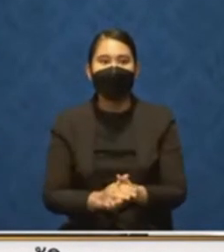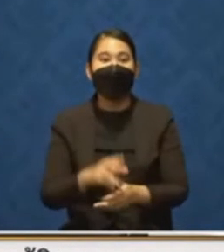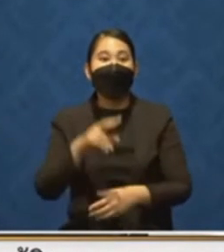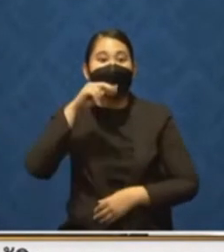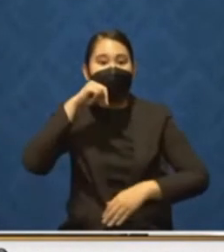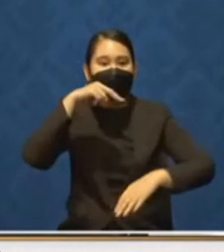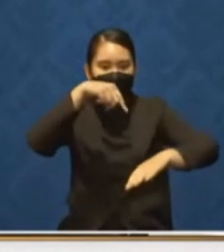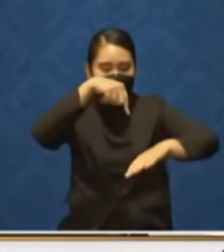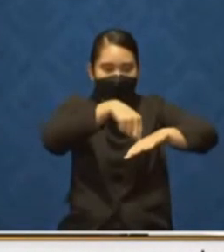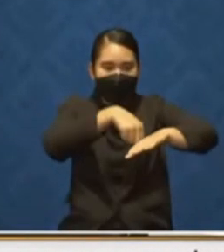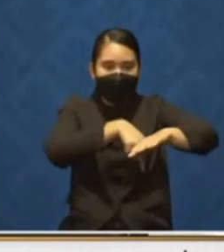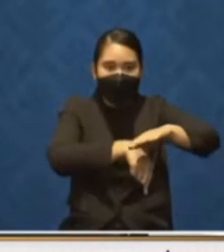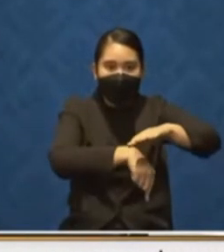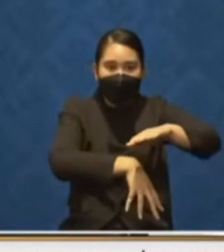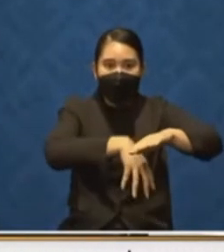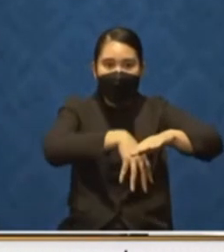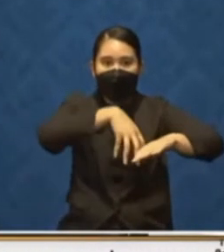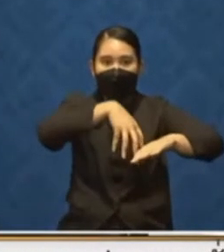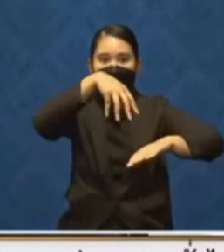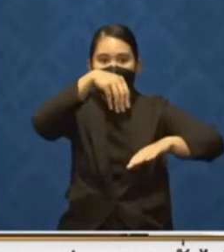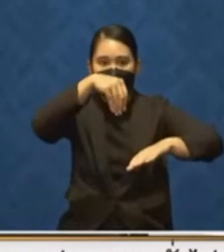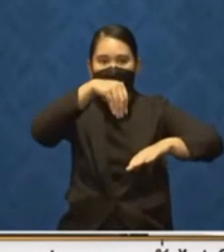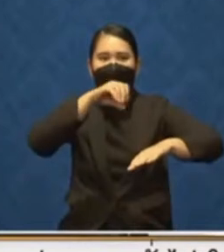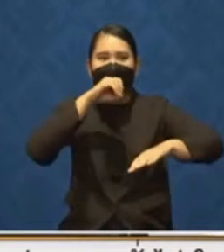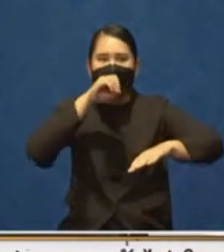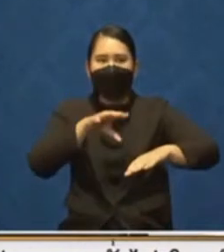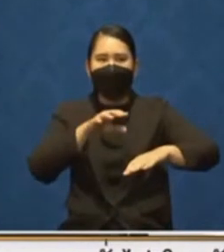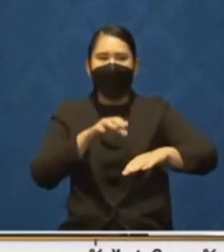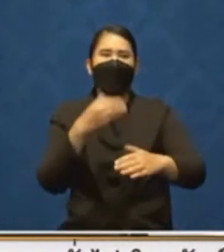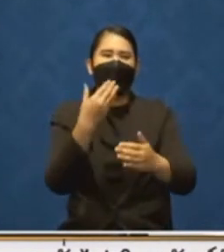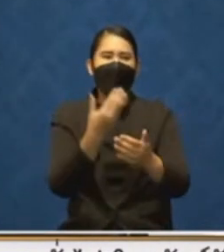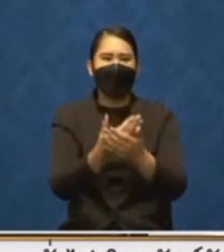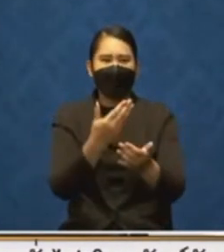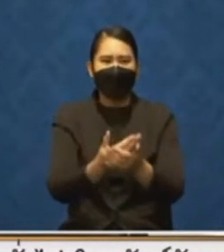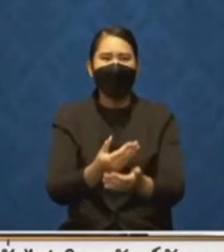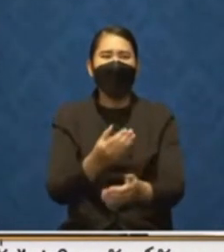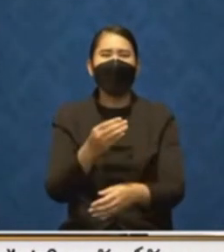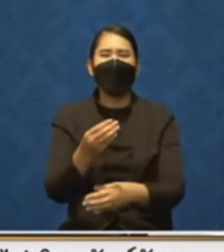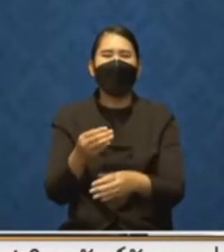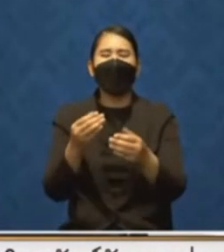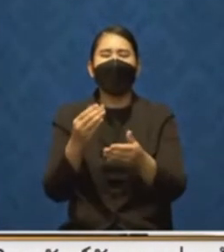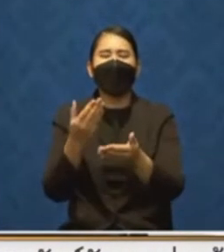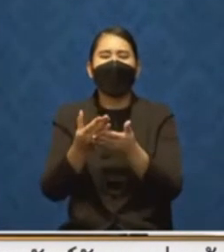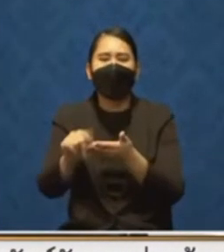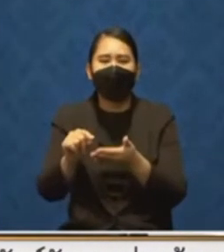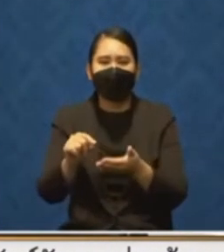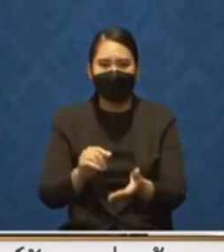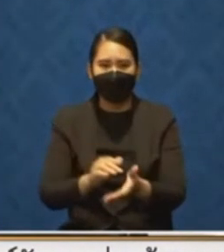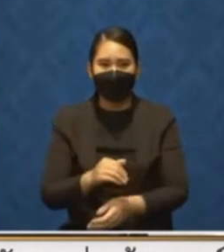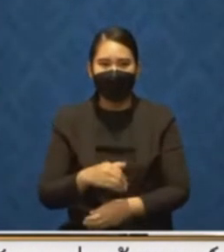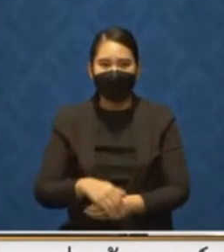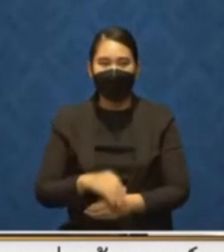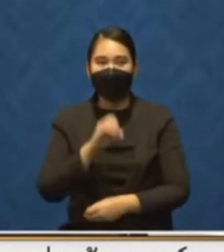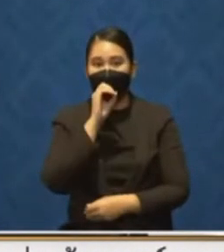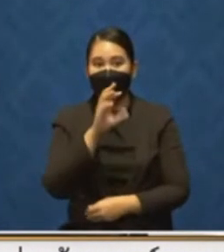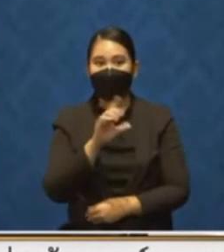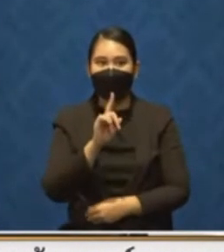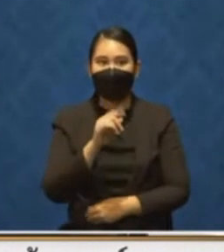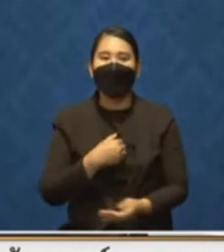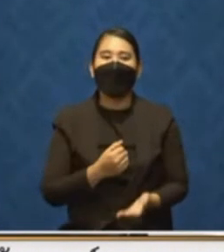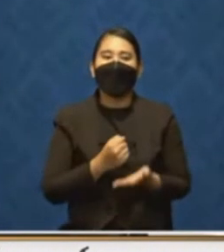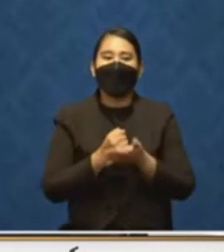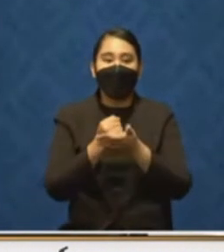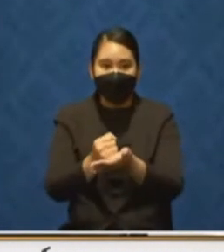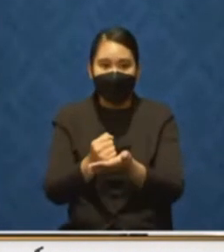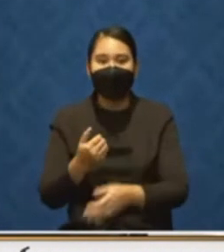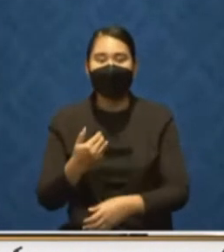ป้ายก็บอกว่าโอ๊ยเป็นคุณอย่างนี้ราคาแถวบ้านหนูไม่กี่ตังท่านรองประวิทย์ยังออกมาช่วยเลย